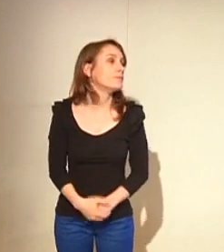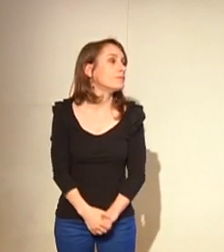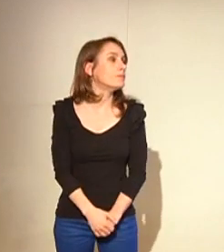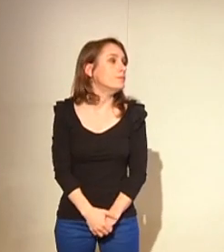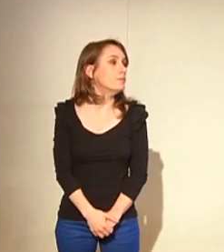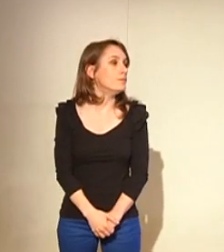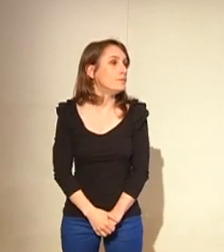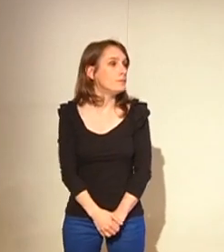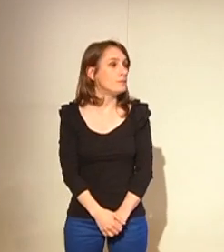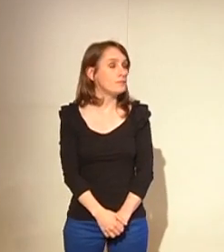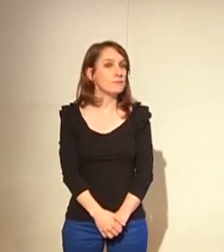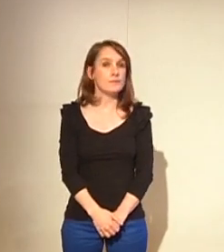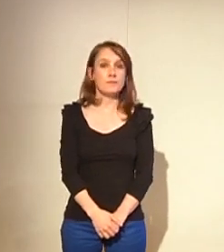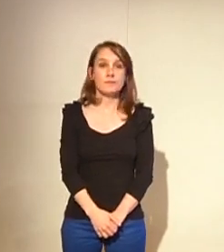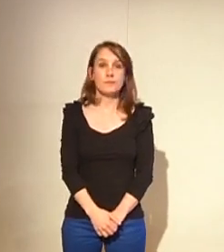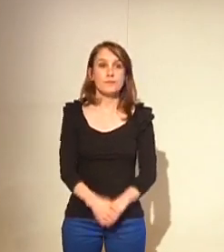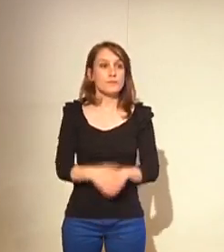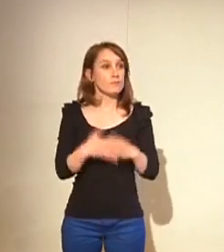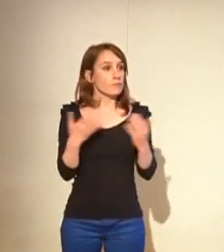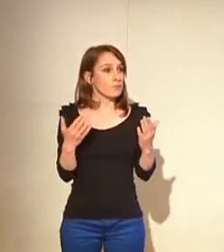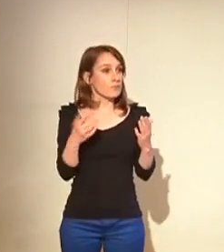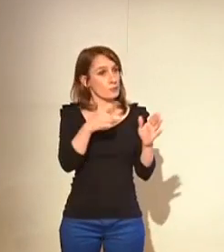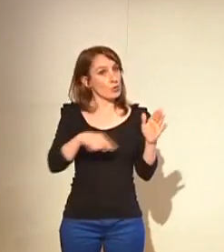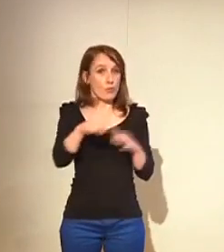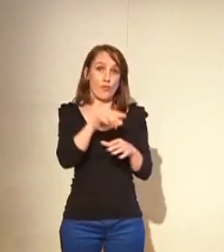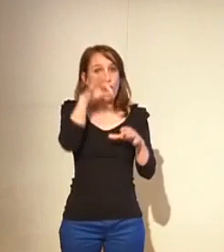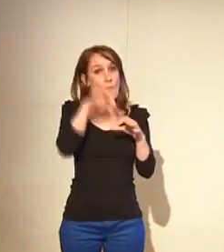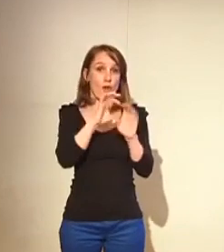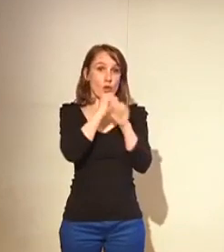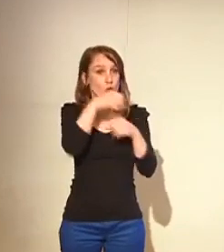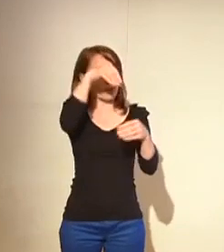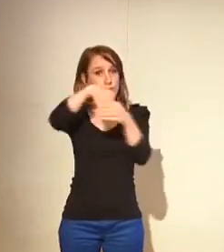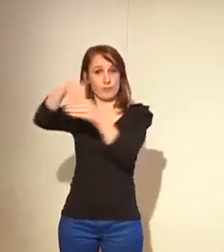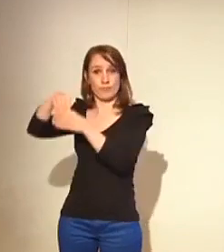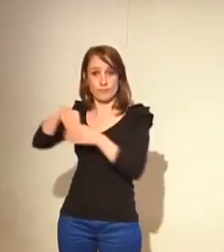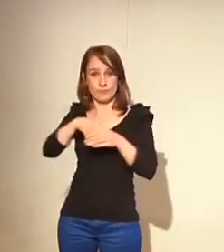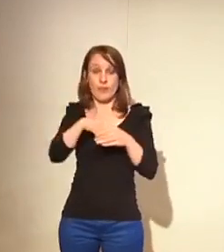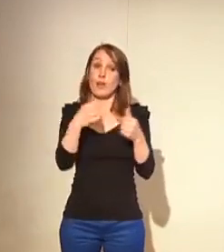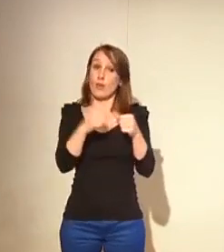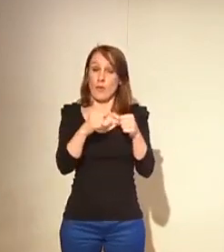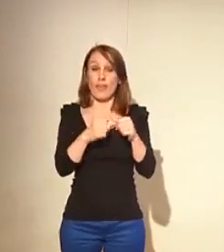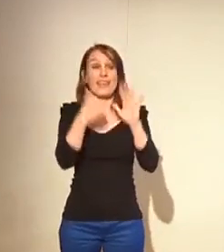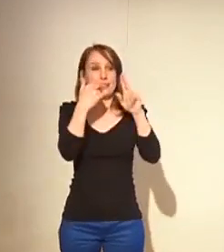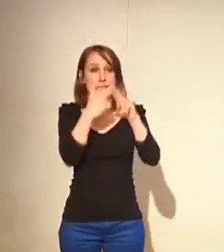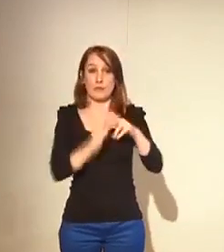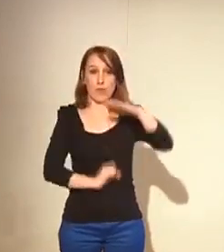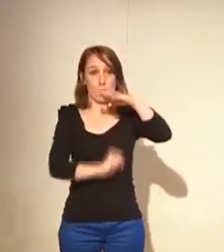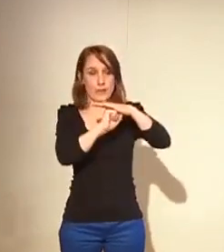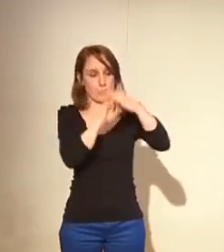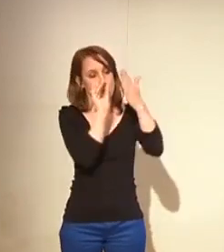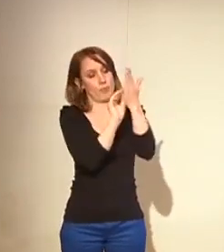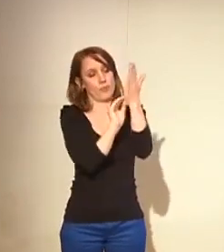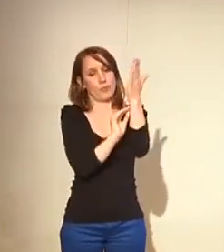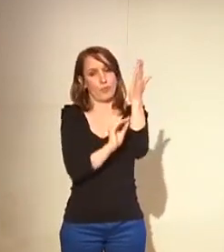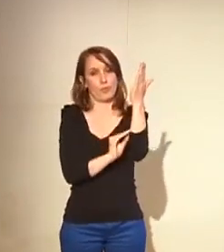boucala et donc il vous faut faire un vote à butin secret en indiquant au maximum sinon parmi